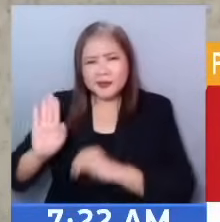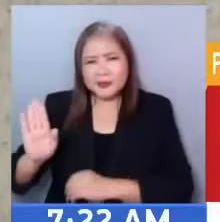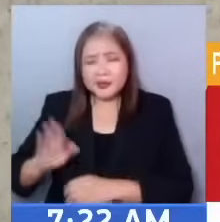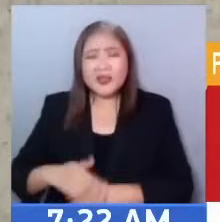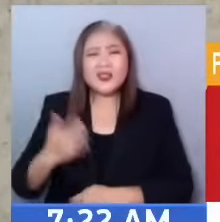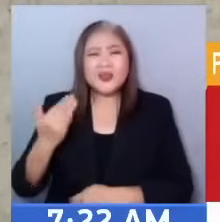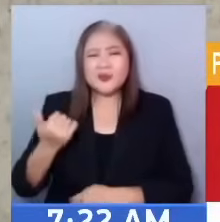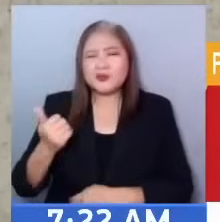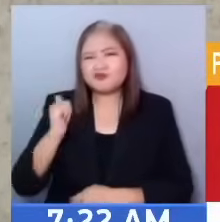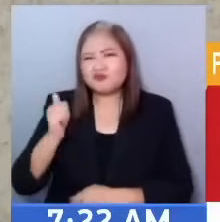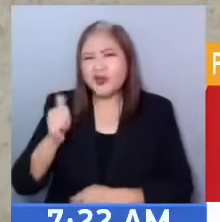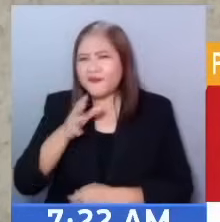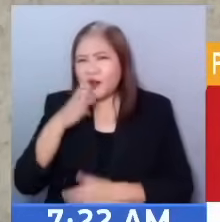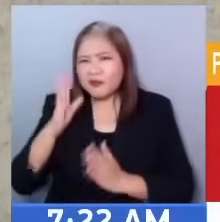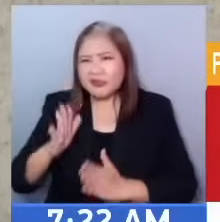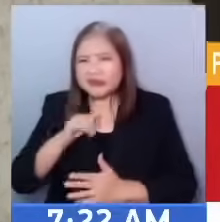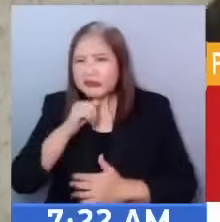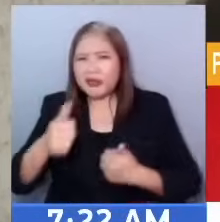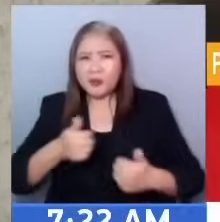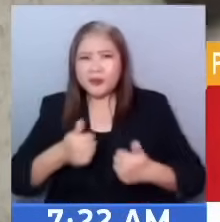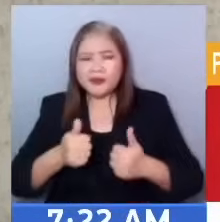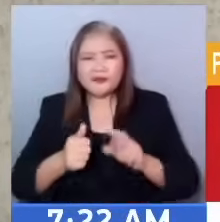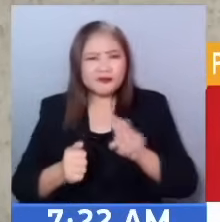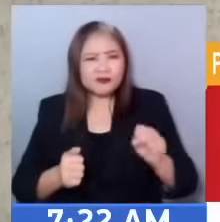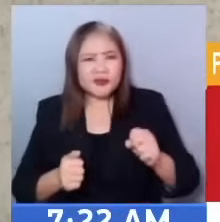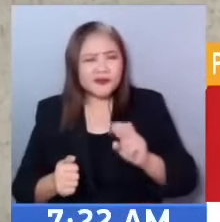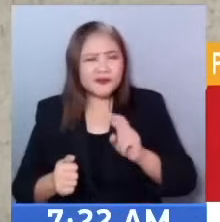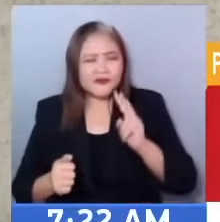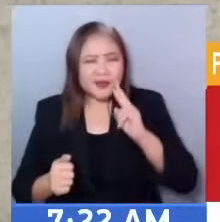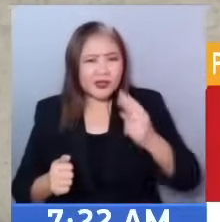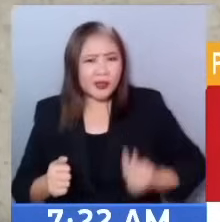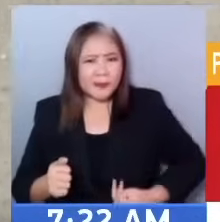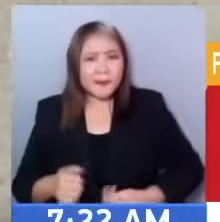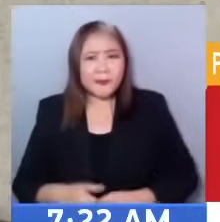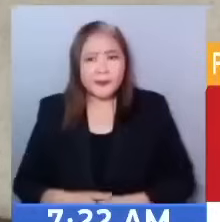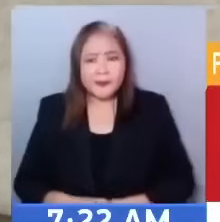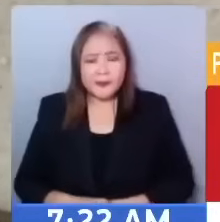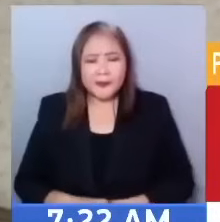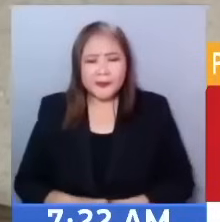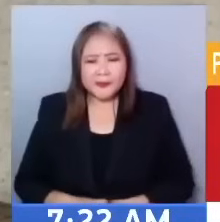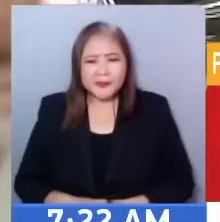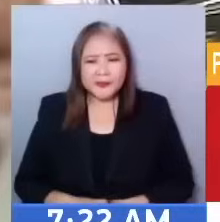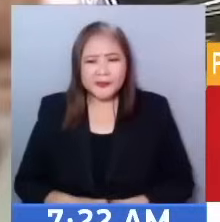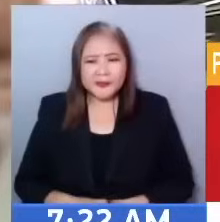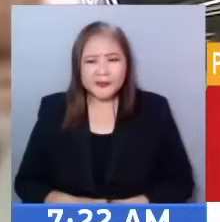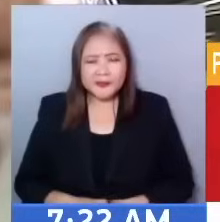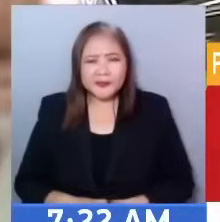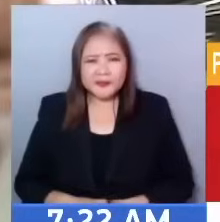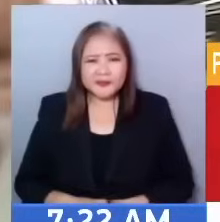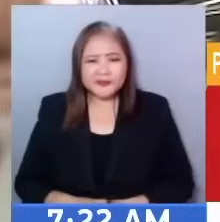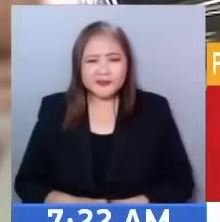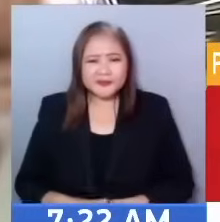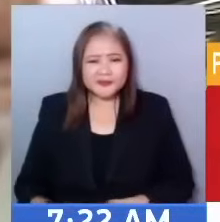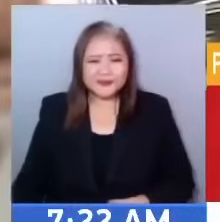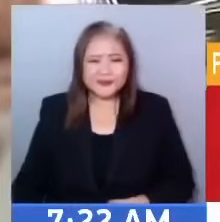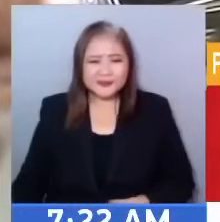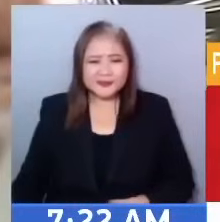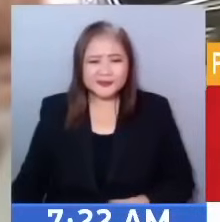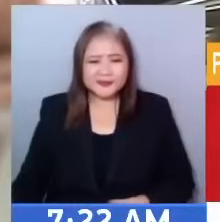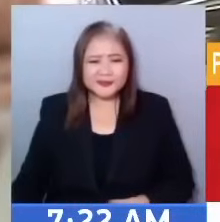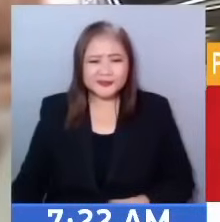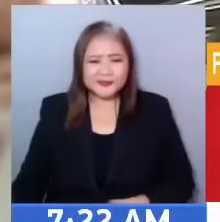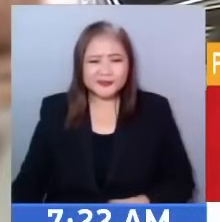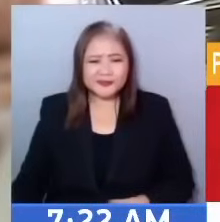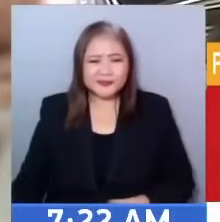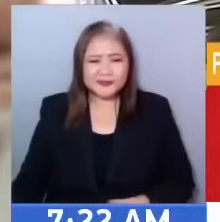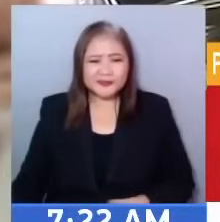sa Vietnam. Mm-hmm. Tapos may National Rice Program pa tayo na nagbibigay ng fertilizer at hybrid